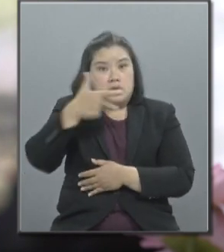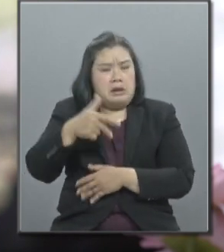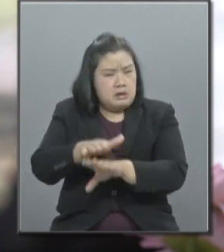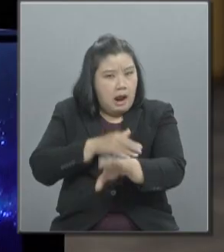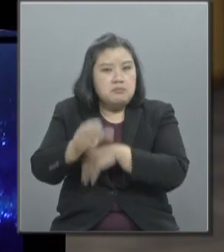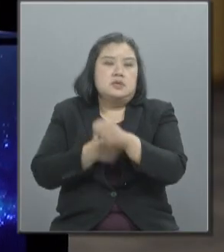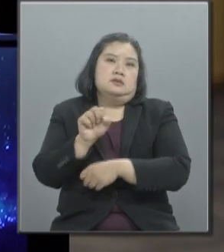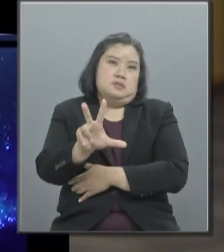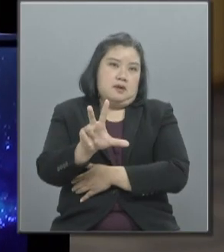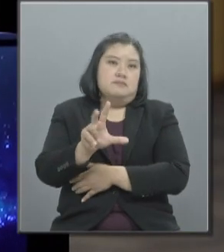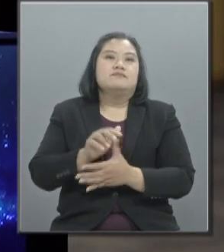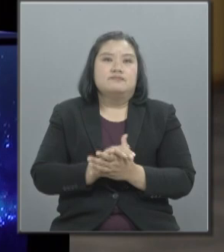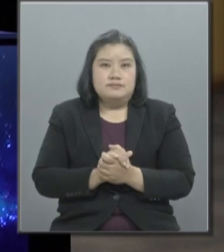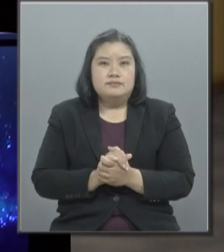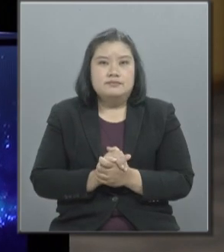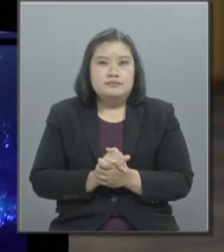ะ